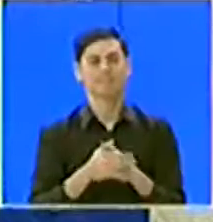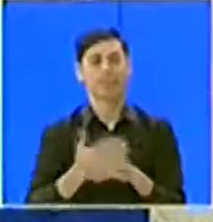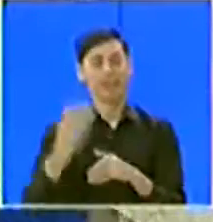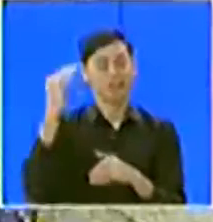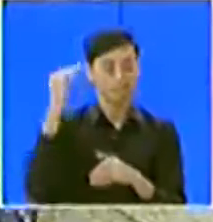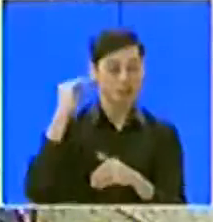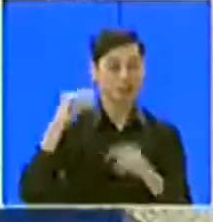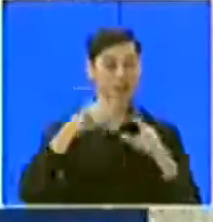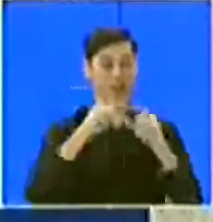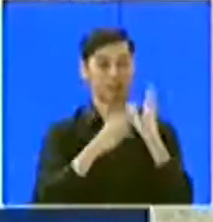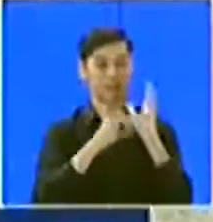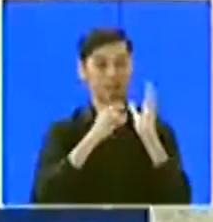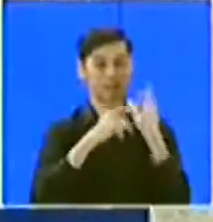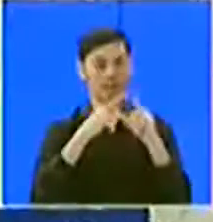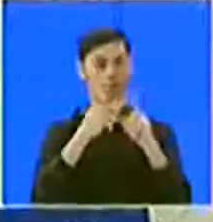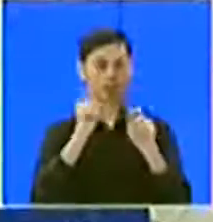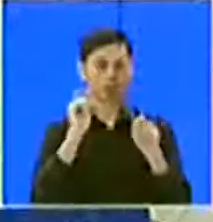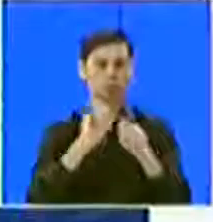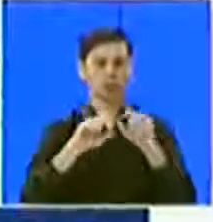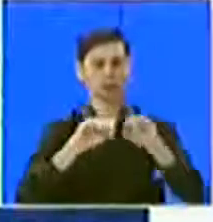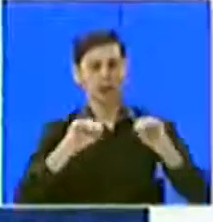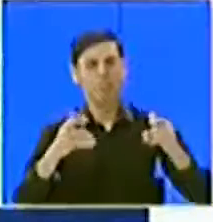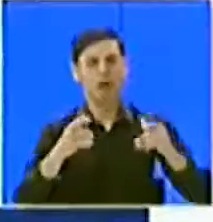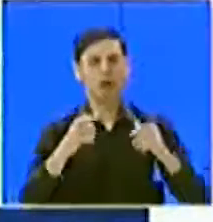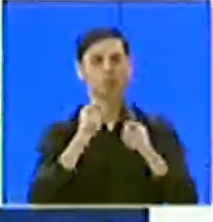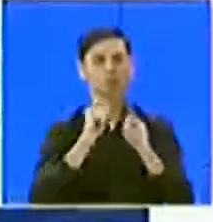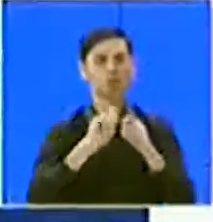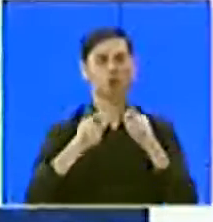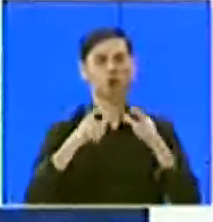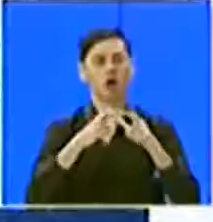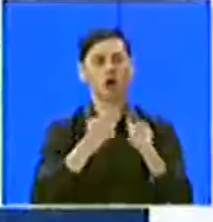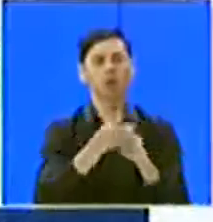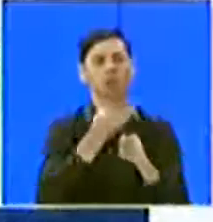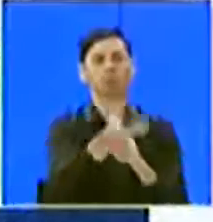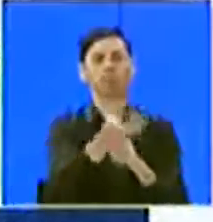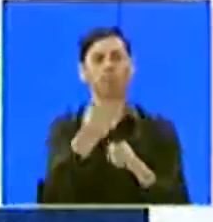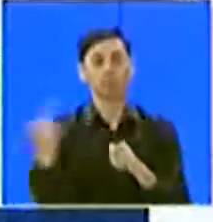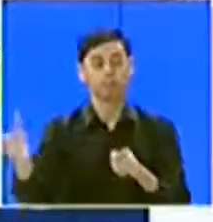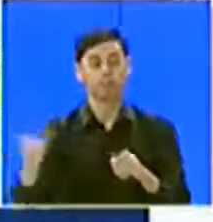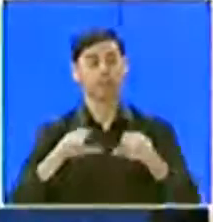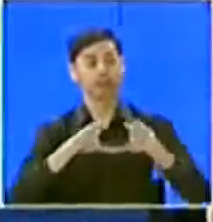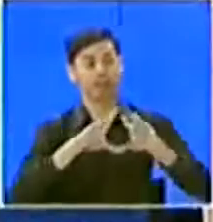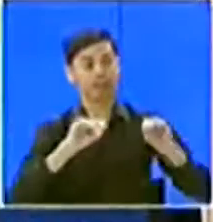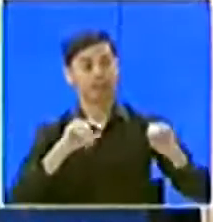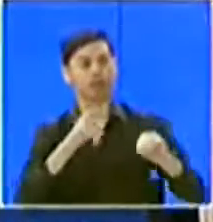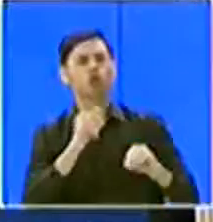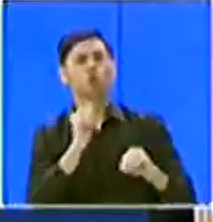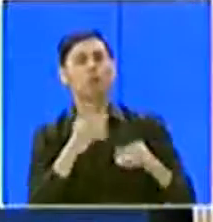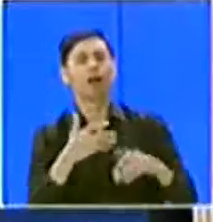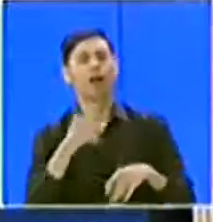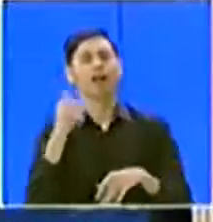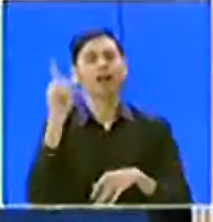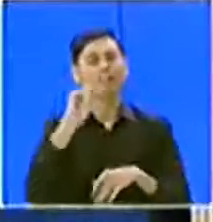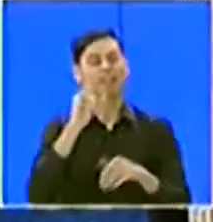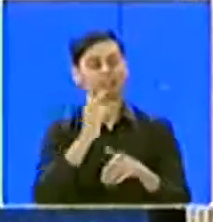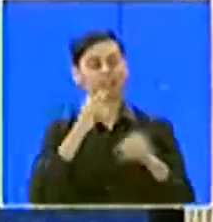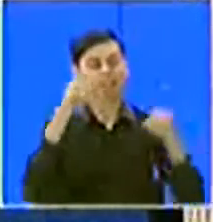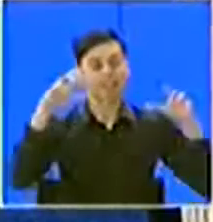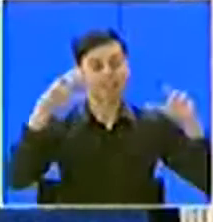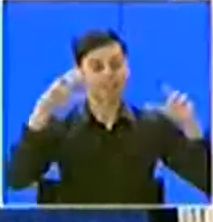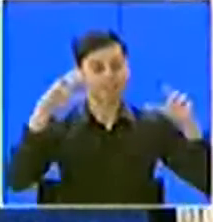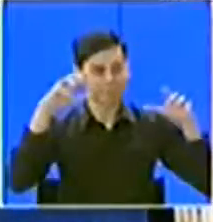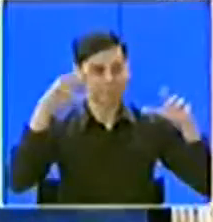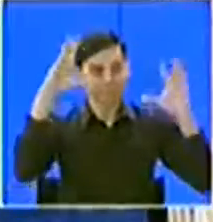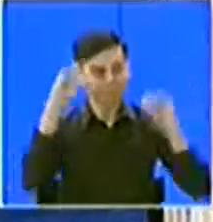Sejak pagi hari, Abida harus bekerja membuat donat untuk dititipkan ke warung-warung. Pekerjaan ini Amina lakukan